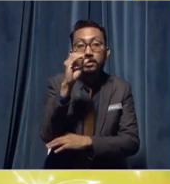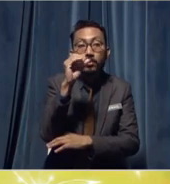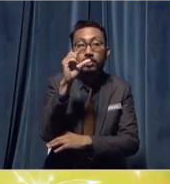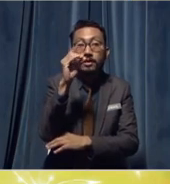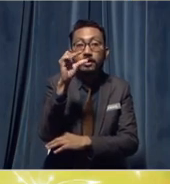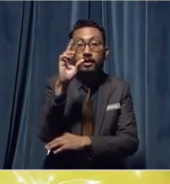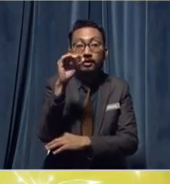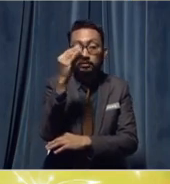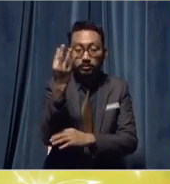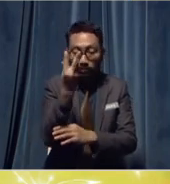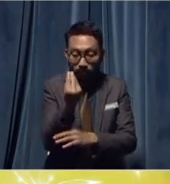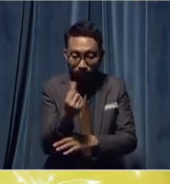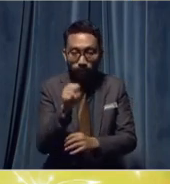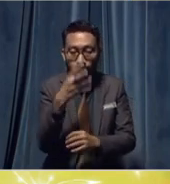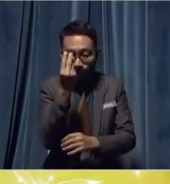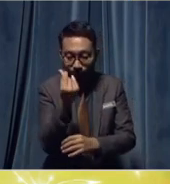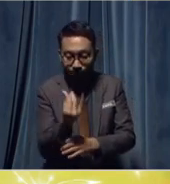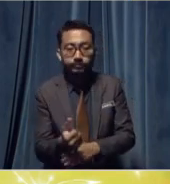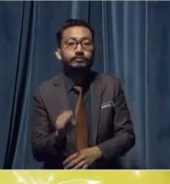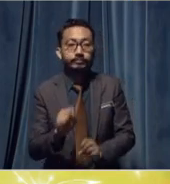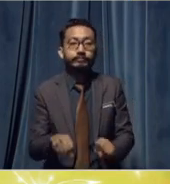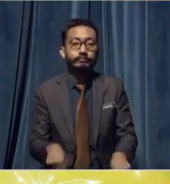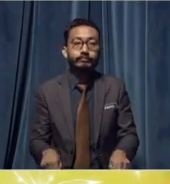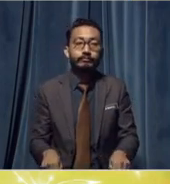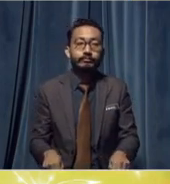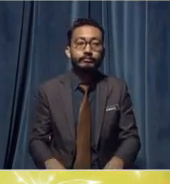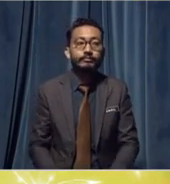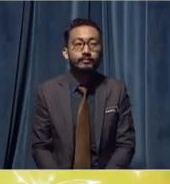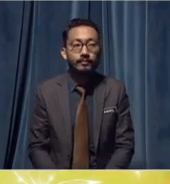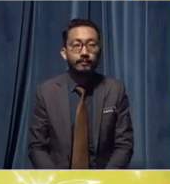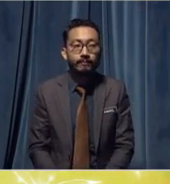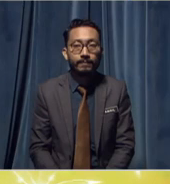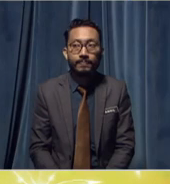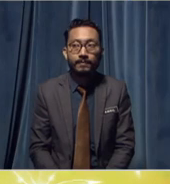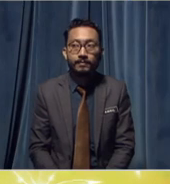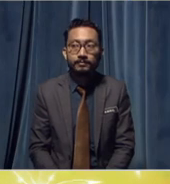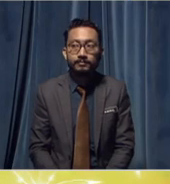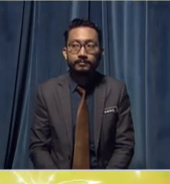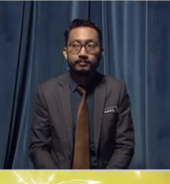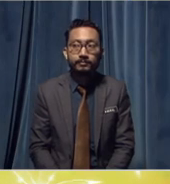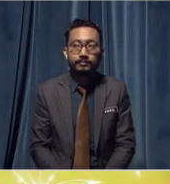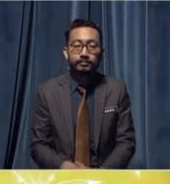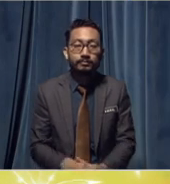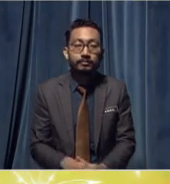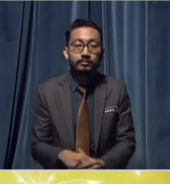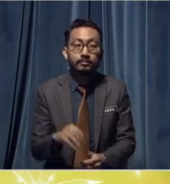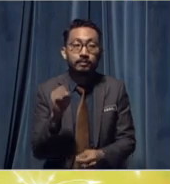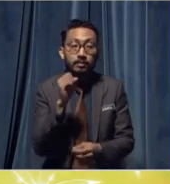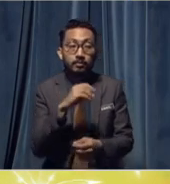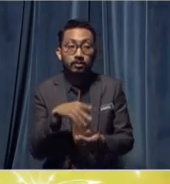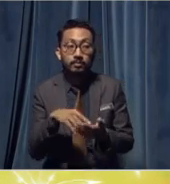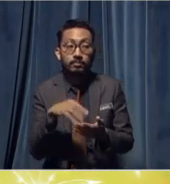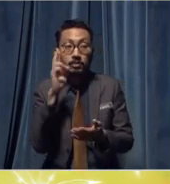membentuk mendakan dalam air berasid. Dan sabun merupakan